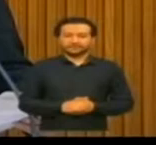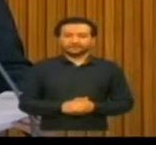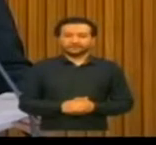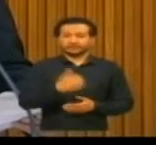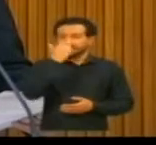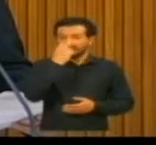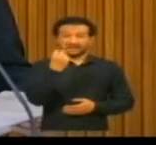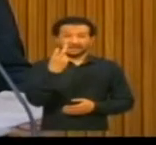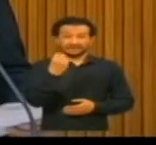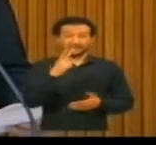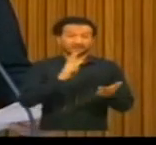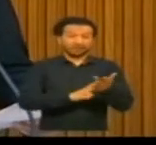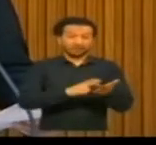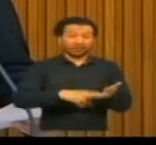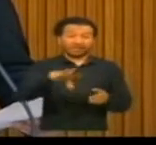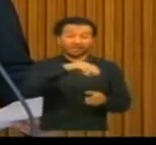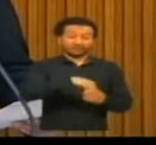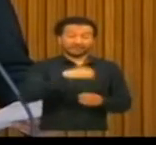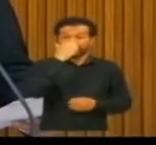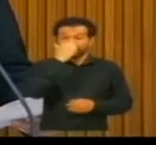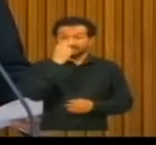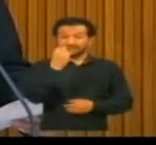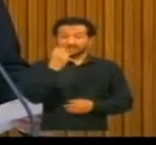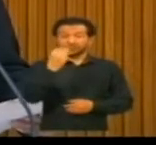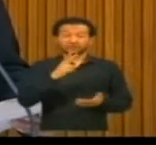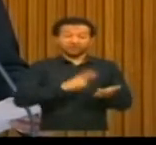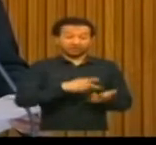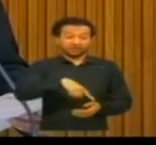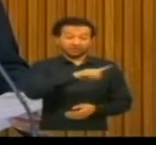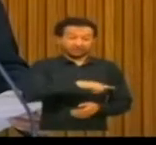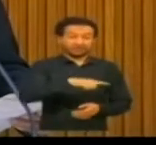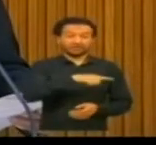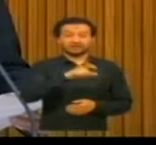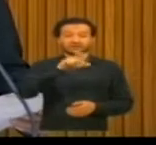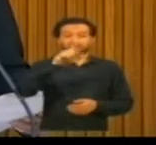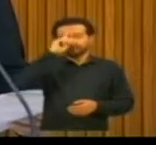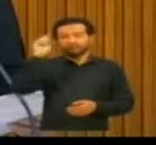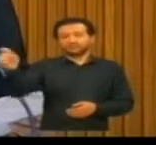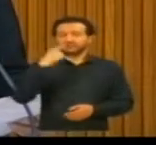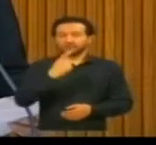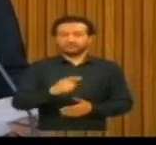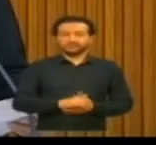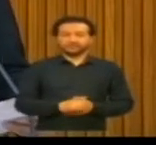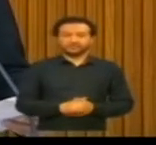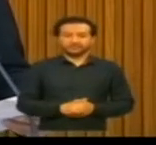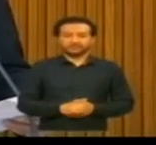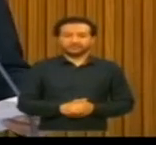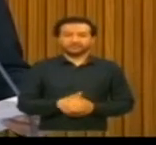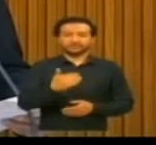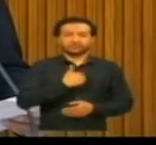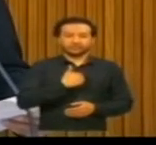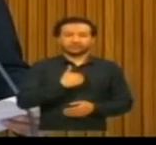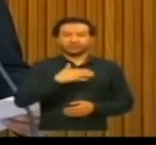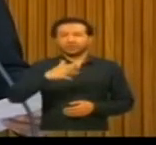kanser raporlarınızla, yani kanser olduğunuz raporlarla birlikte CİMER'e yazacaksınız diyor. Benim